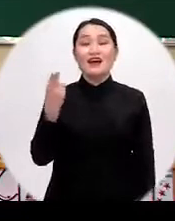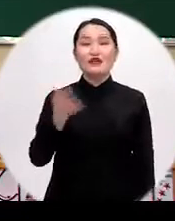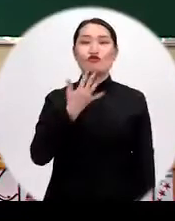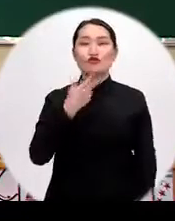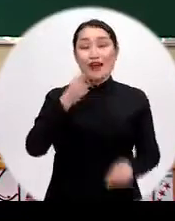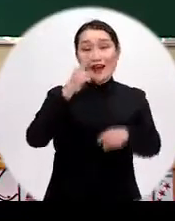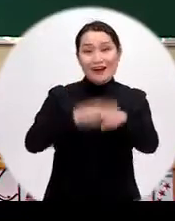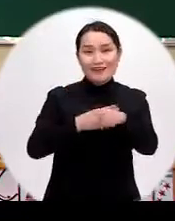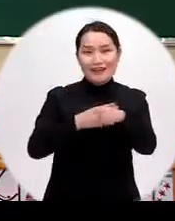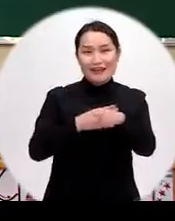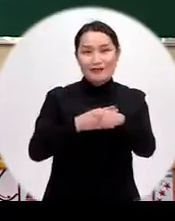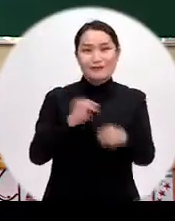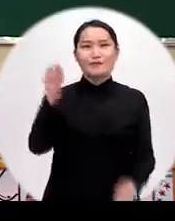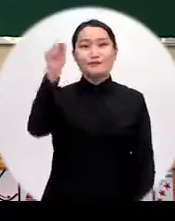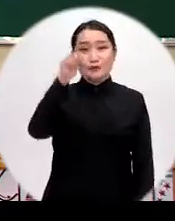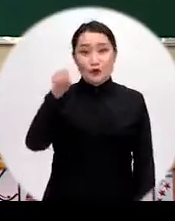харандаагаар.